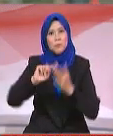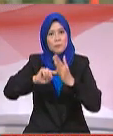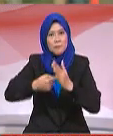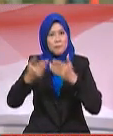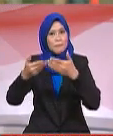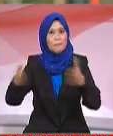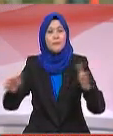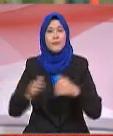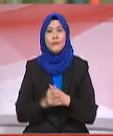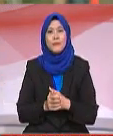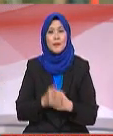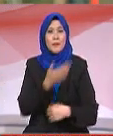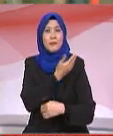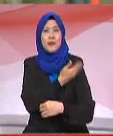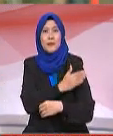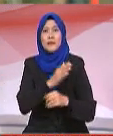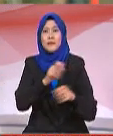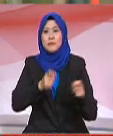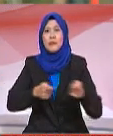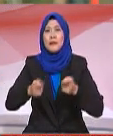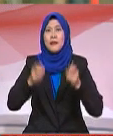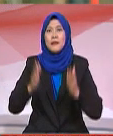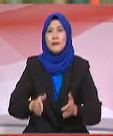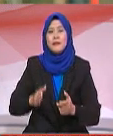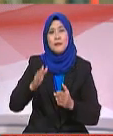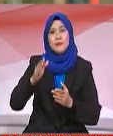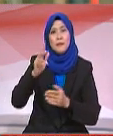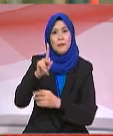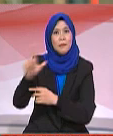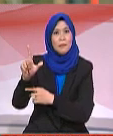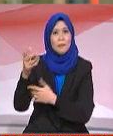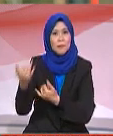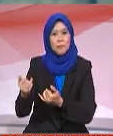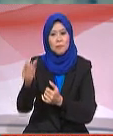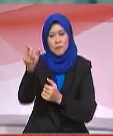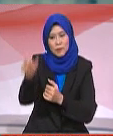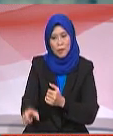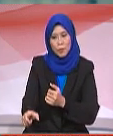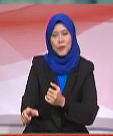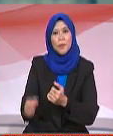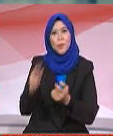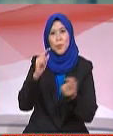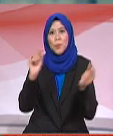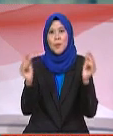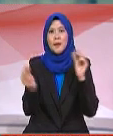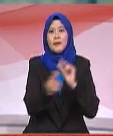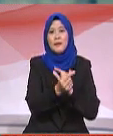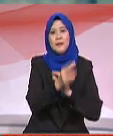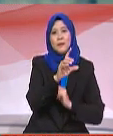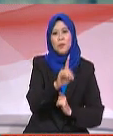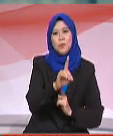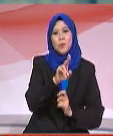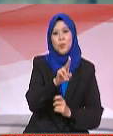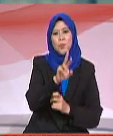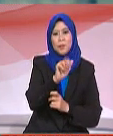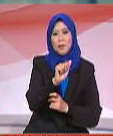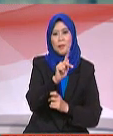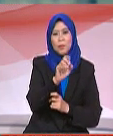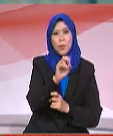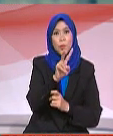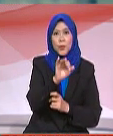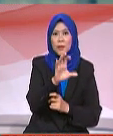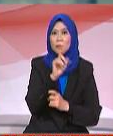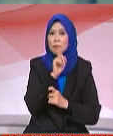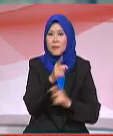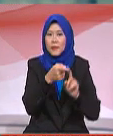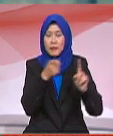tirai. Bekas pengendali Kuala Lumpur, Chong Yi Fat menjadi antara calon bagi menggantikan Durakovic jika benar pengendali